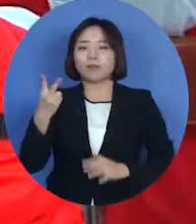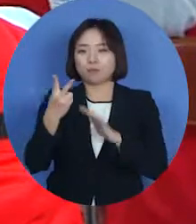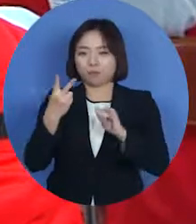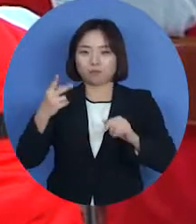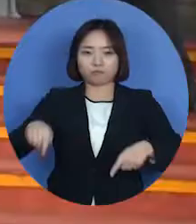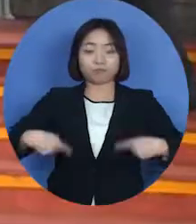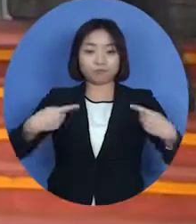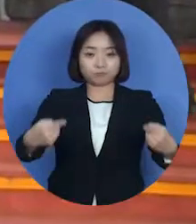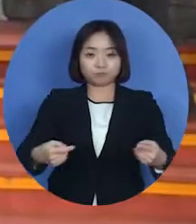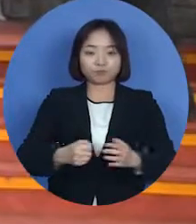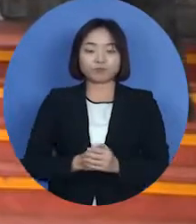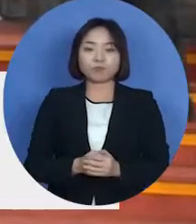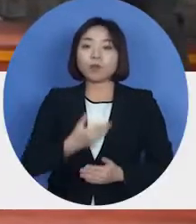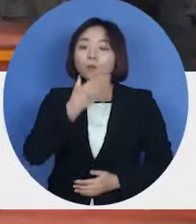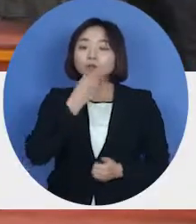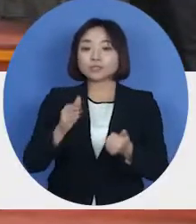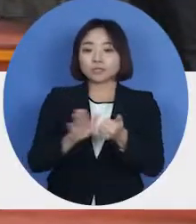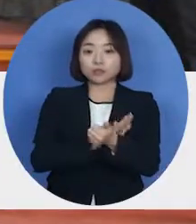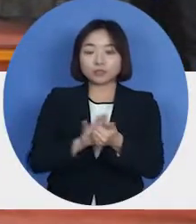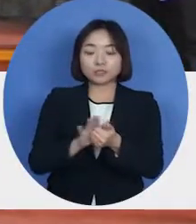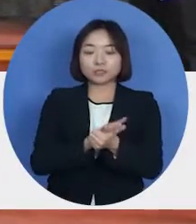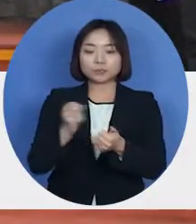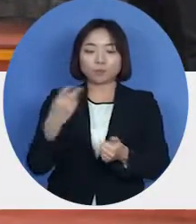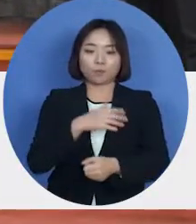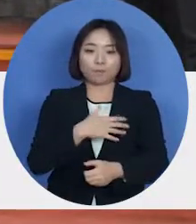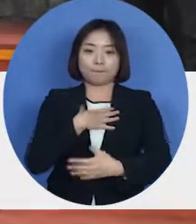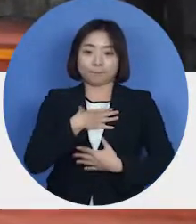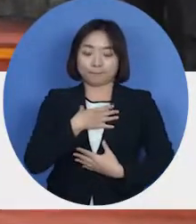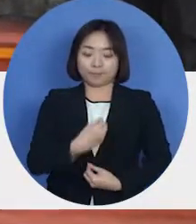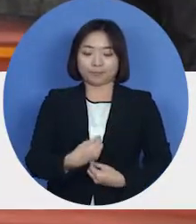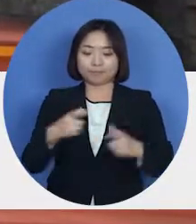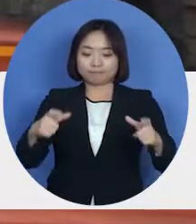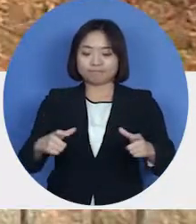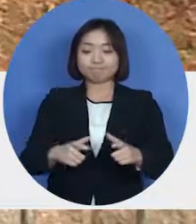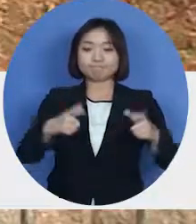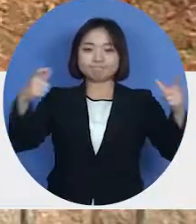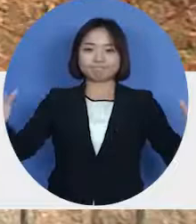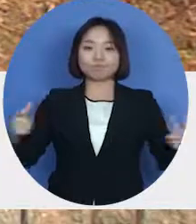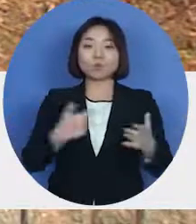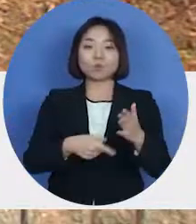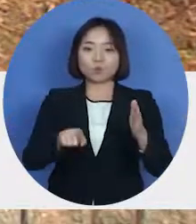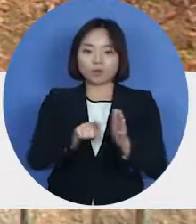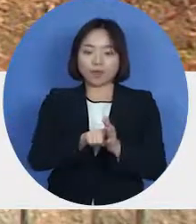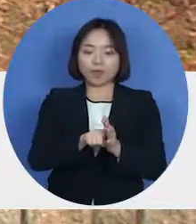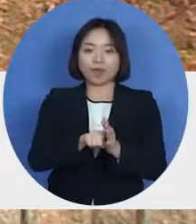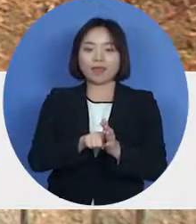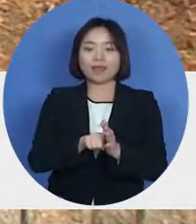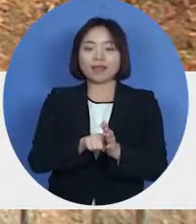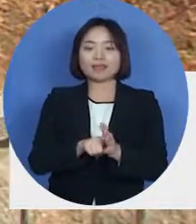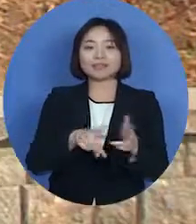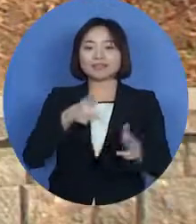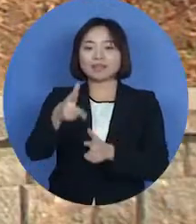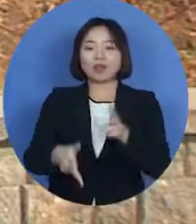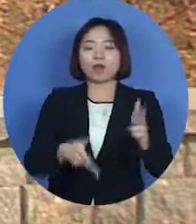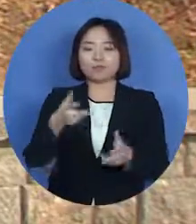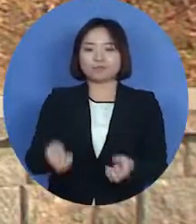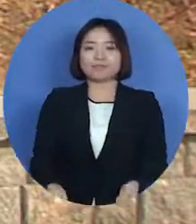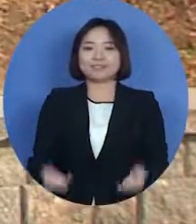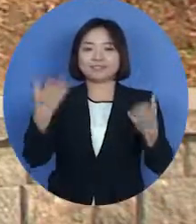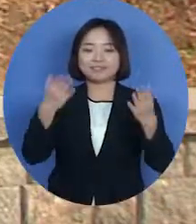가운데 주민들의 복지 서비스 공간 및 1의 시설 확충을 위한 초랭이 권역 농촌마을 종합개발 사업 준공식이